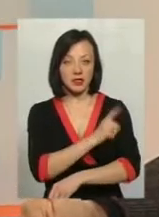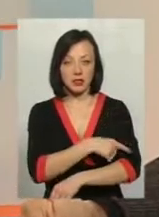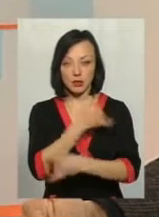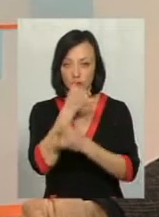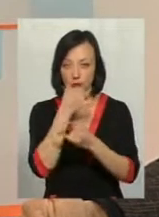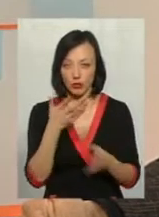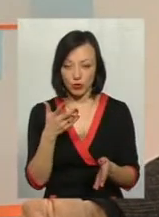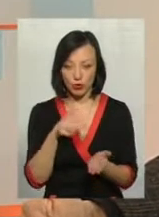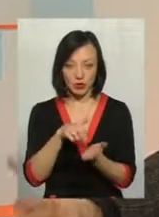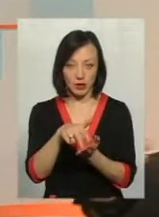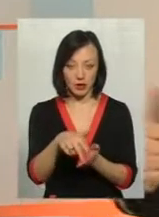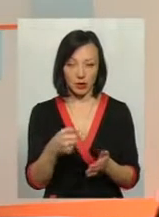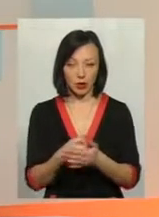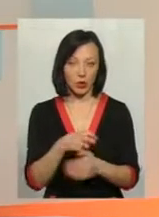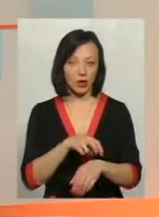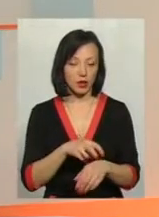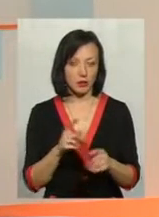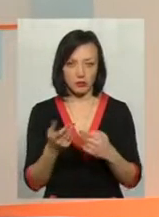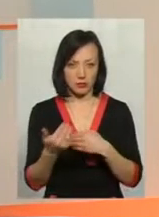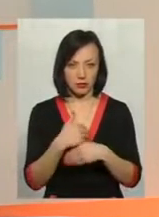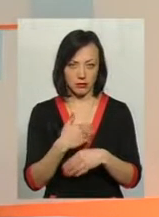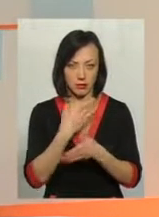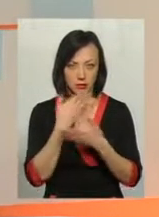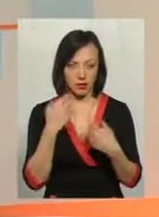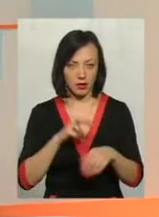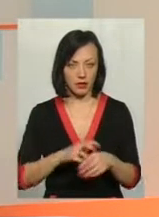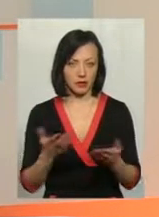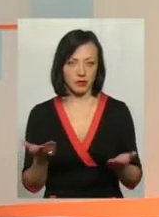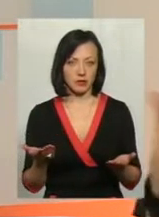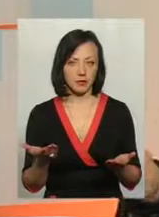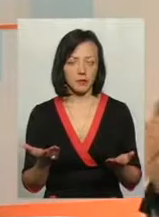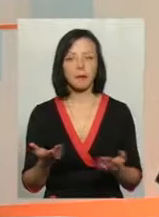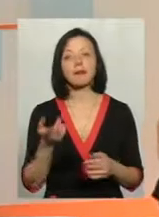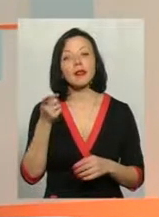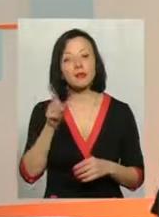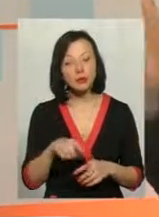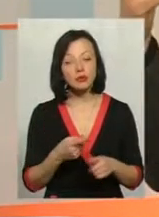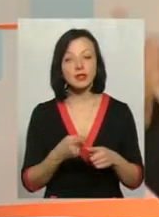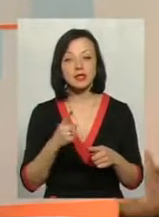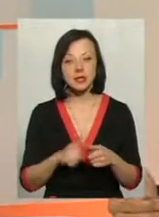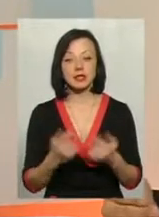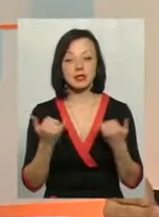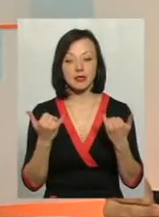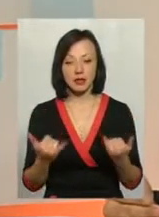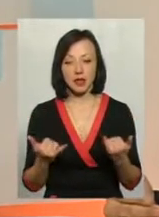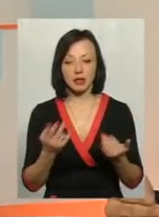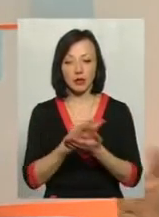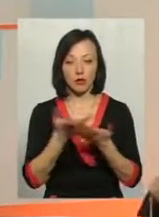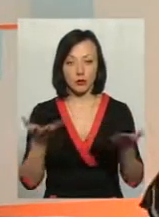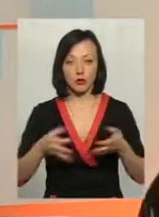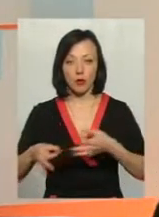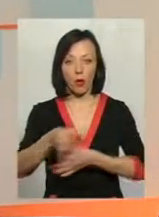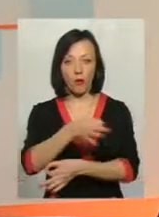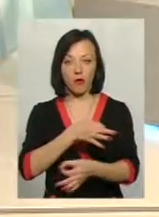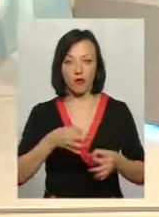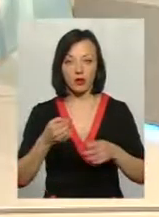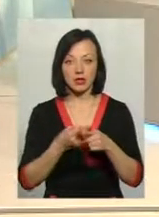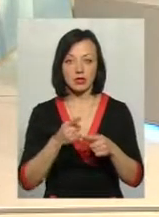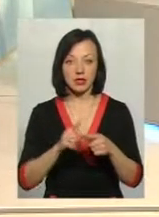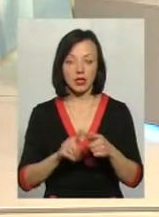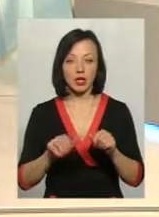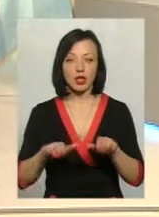можу добратись, і що ж до мене не прийде лікар первинки? Тому саме це зараз є на публічному обговоренні, зараз це